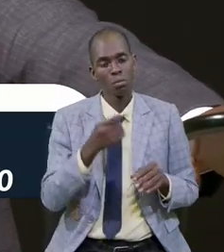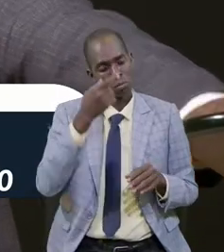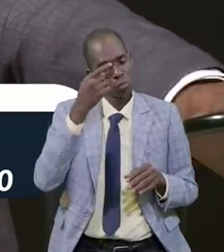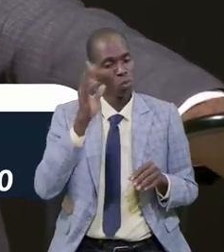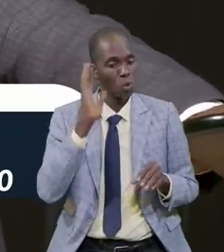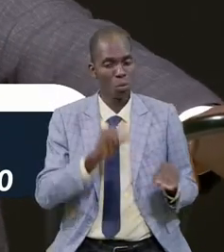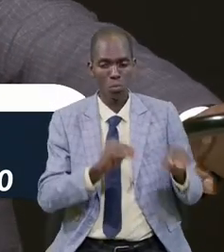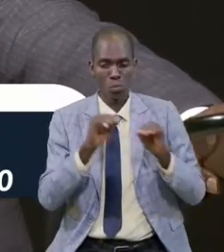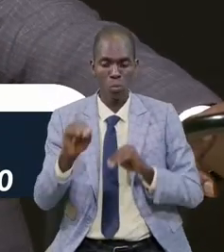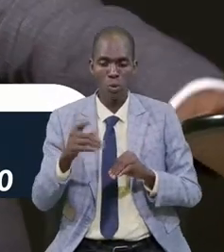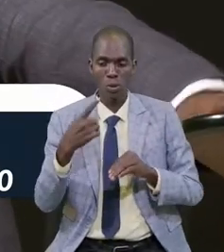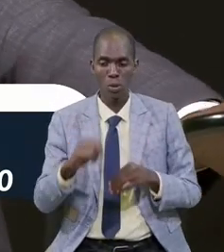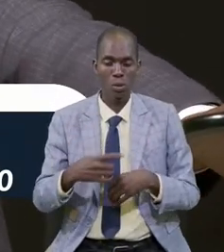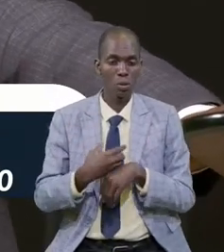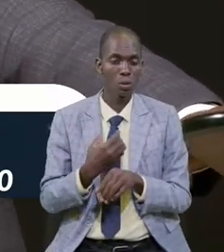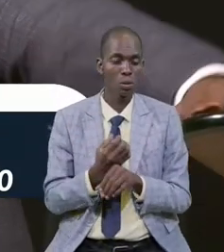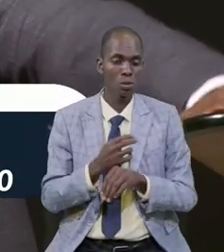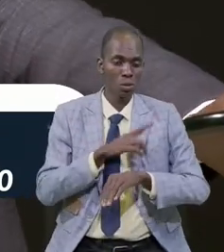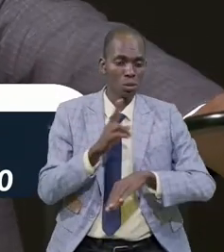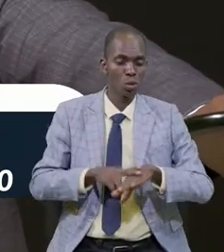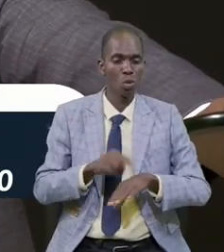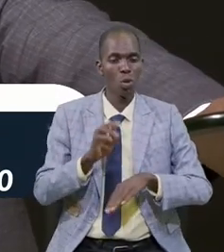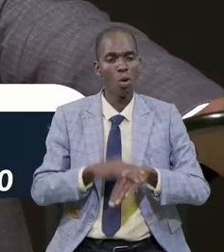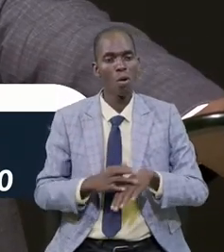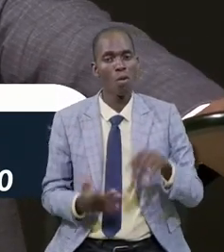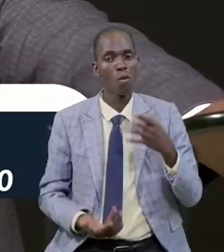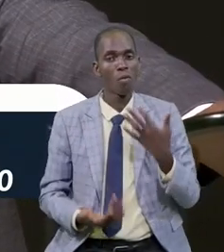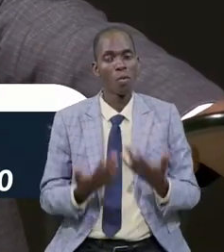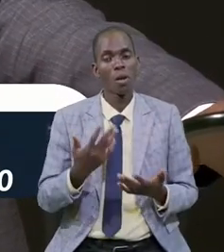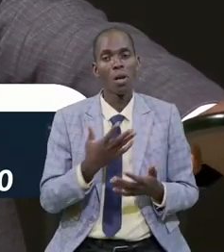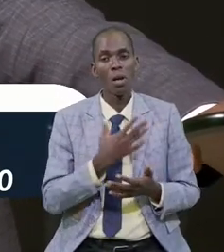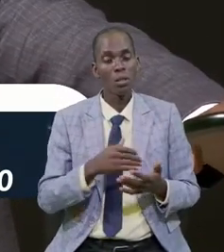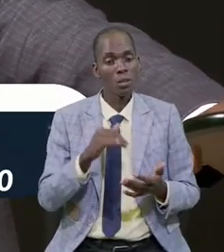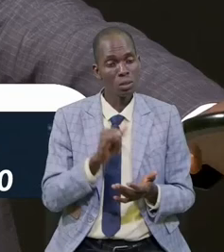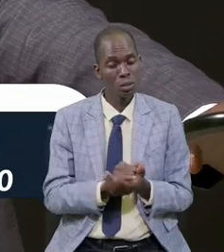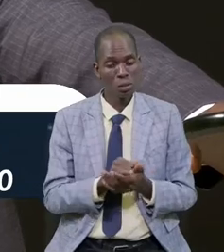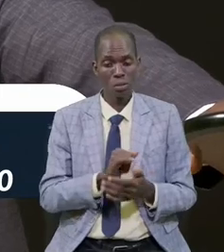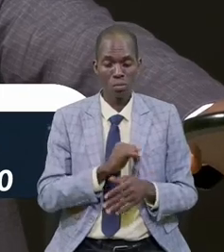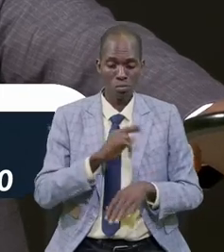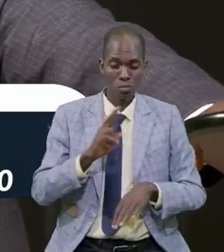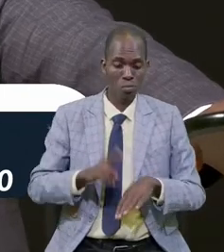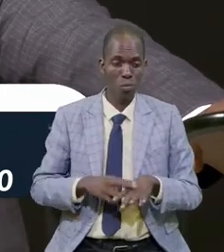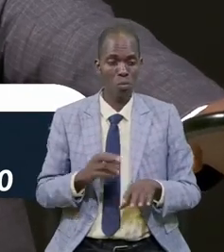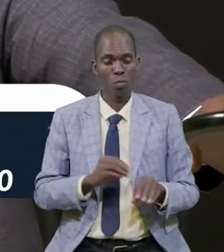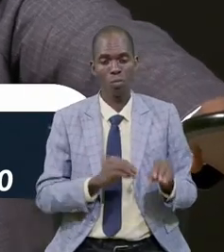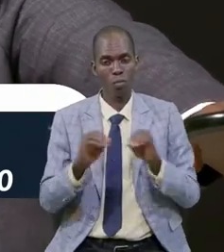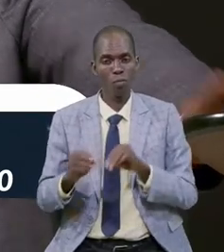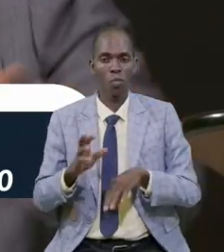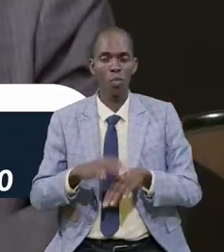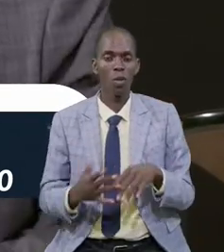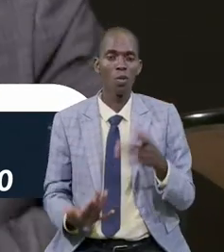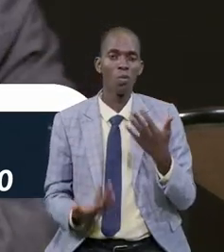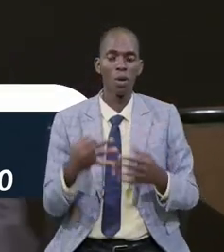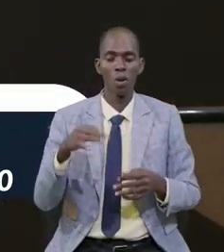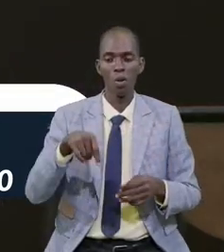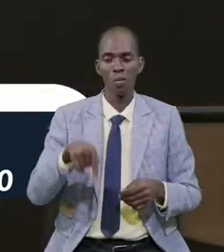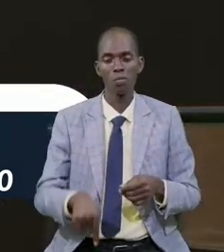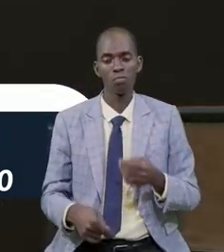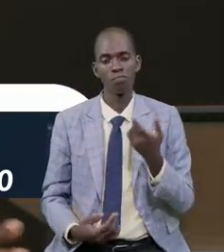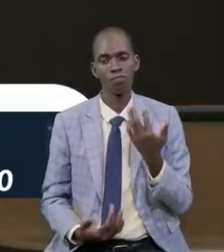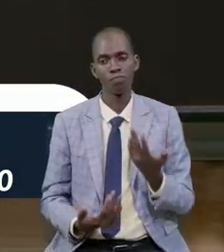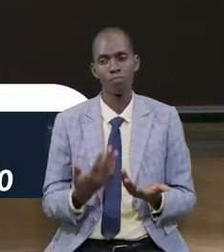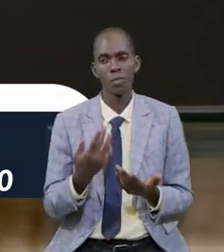enflammer le cours de la vie. Cette image, alors c'est l'image